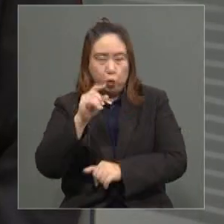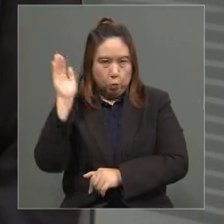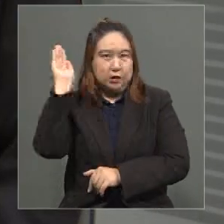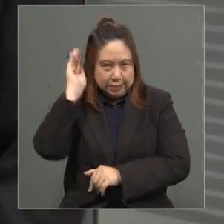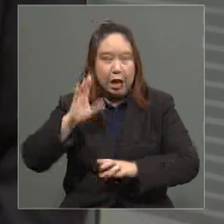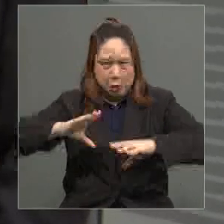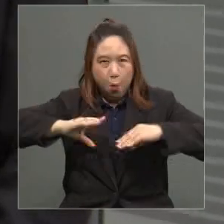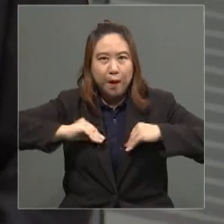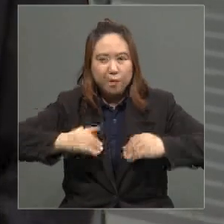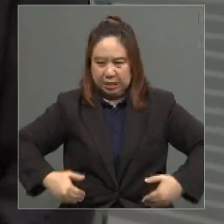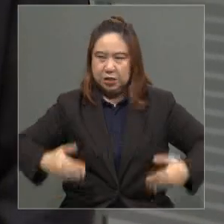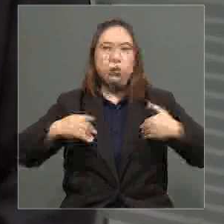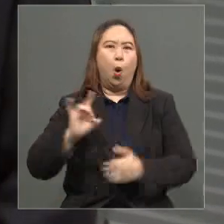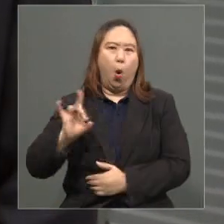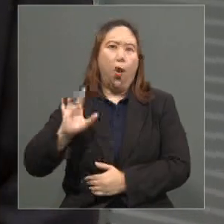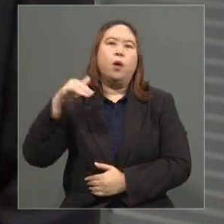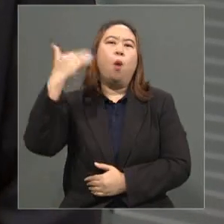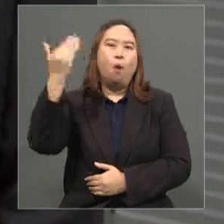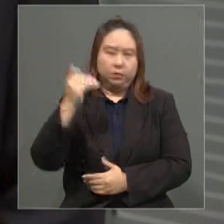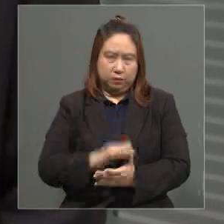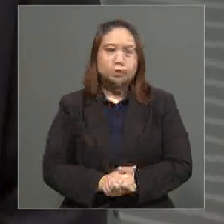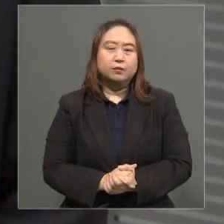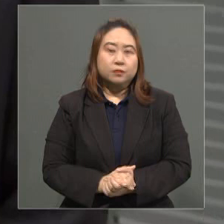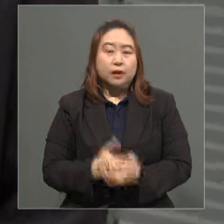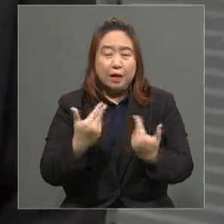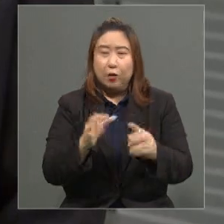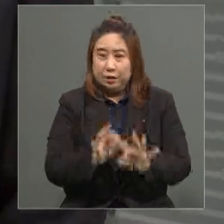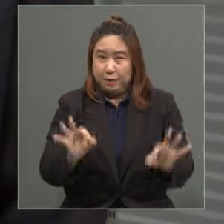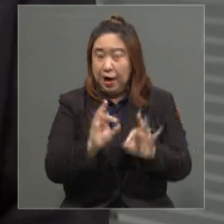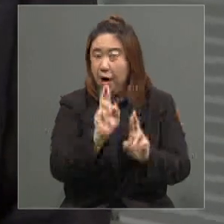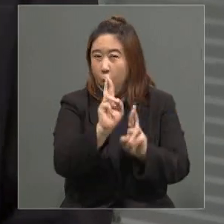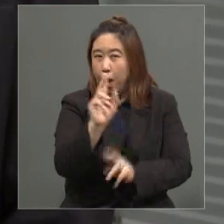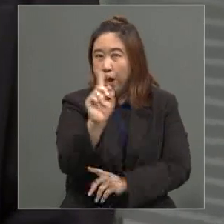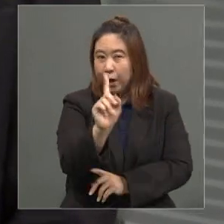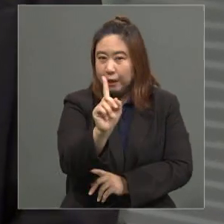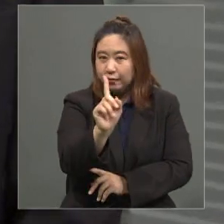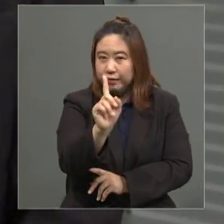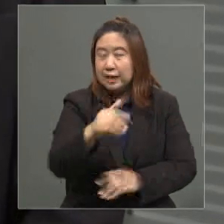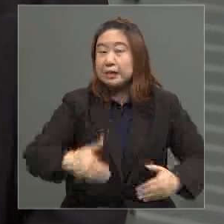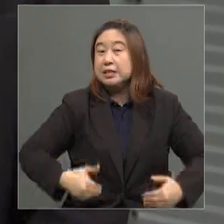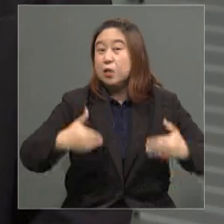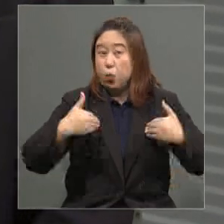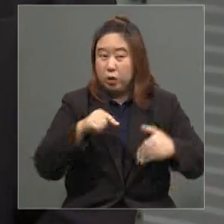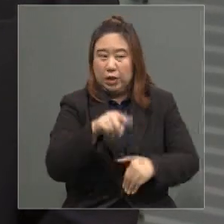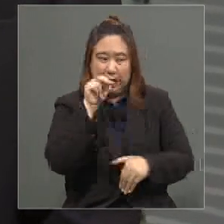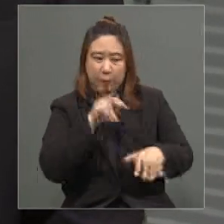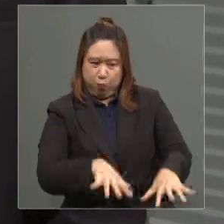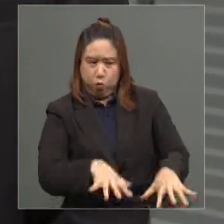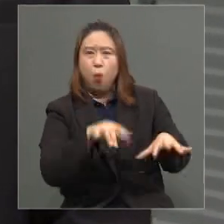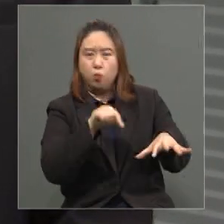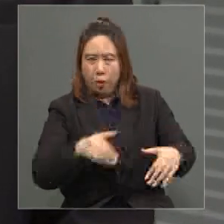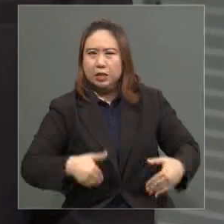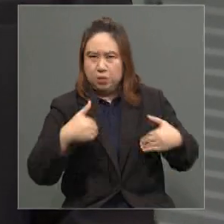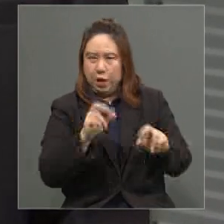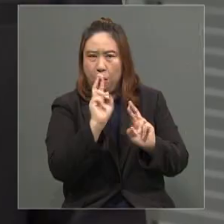ชีวิตลอดค่อนในกรณีที่น้ท่วมสู่และก็จะมัดระวังเรื่องของการใช้ชีวตใน Animal Army ขนาดน